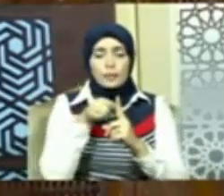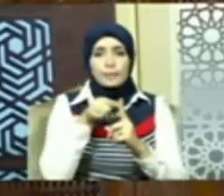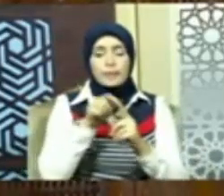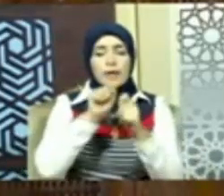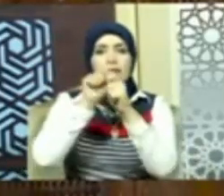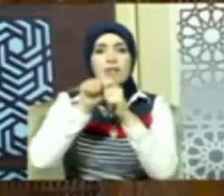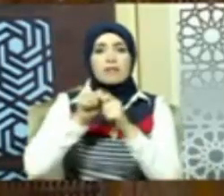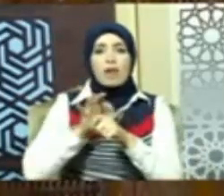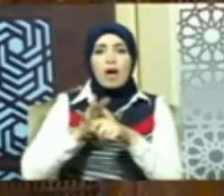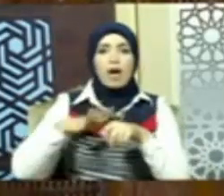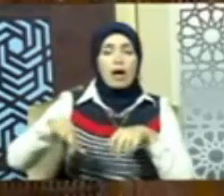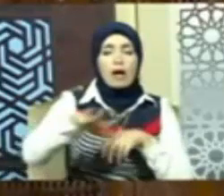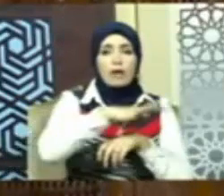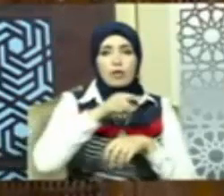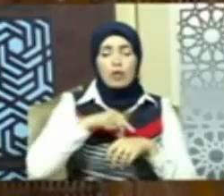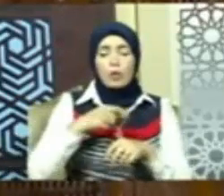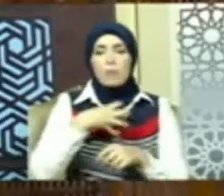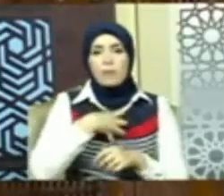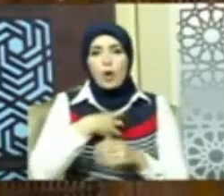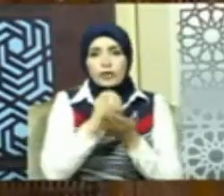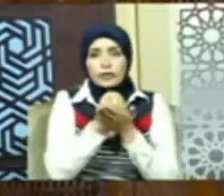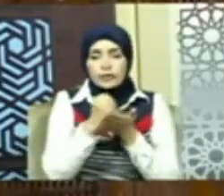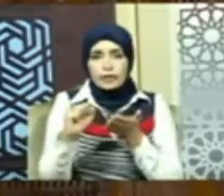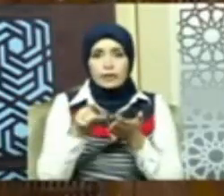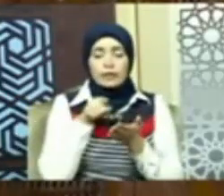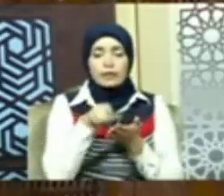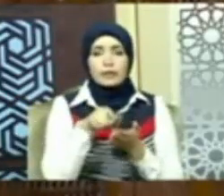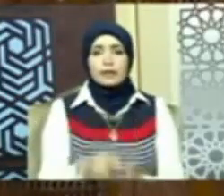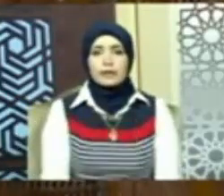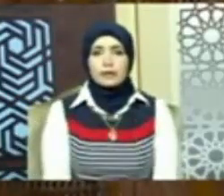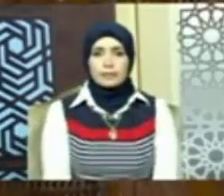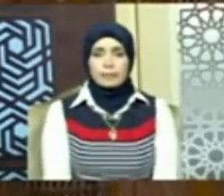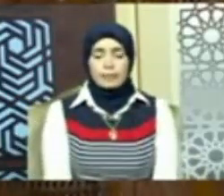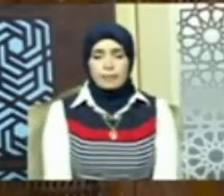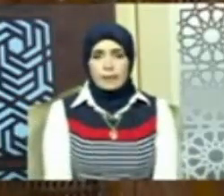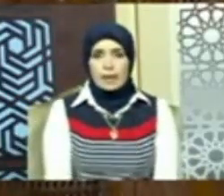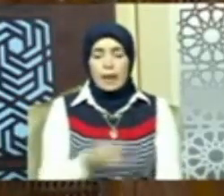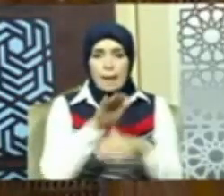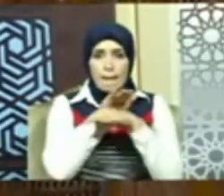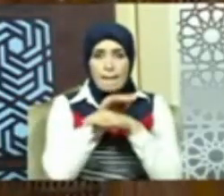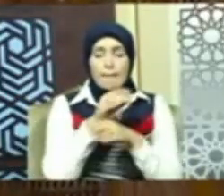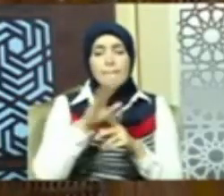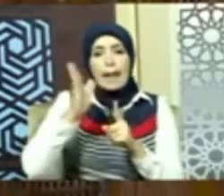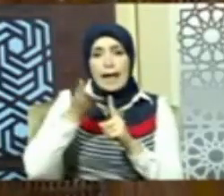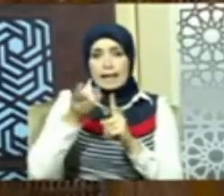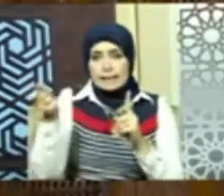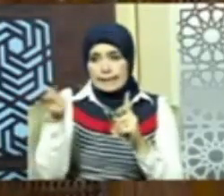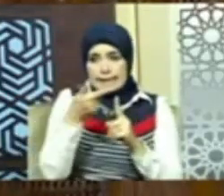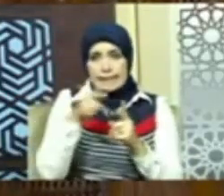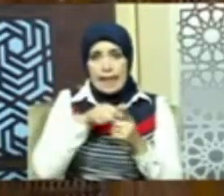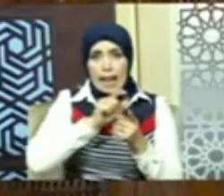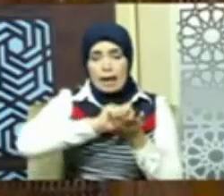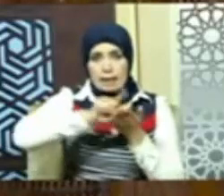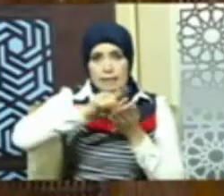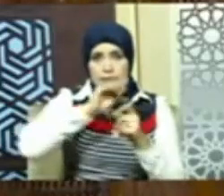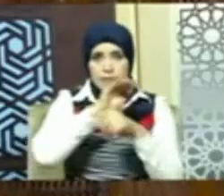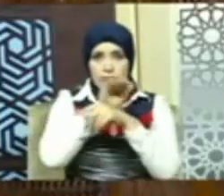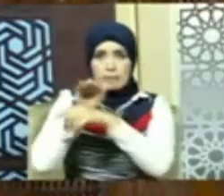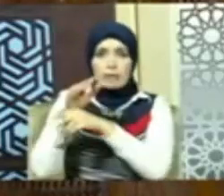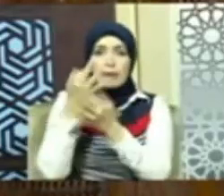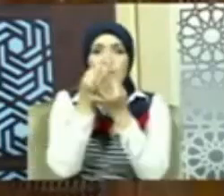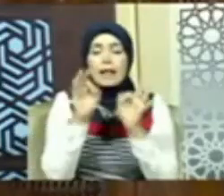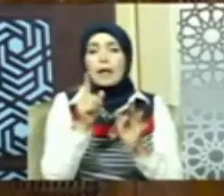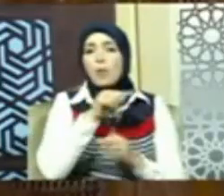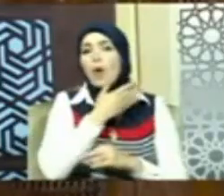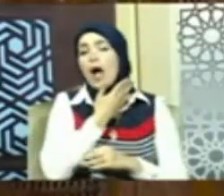نصح الأمة وكشف الله به الغمة، بلغ الرسالة وأدى الأمانة،